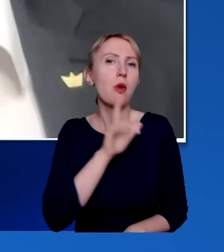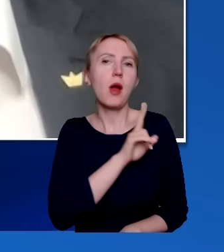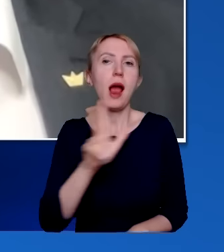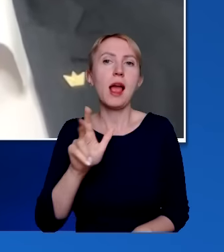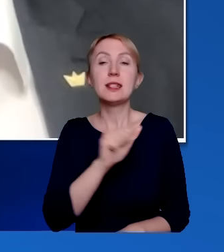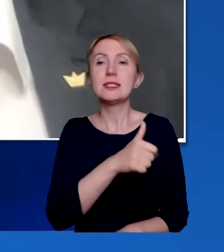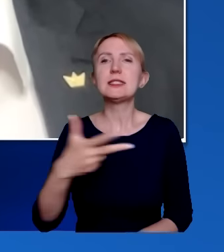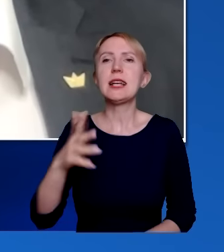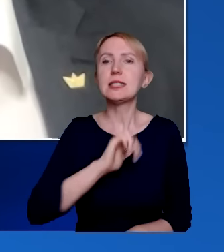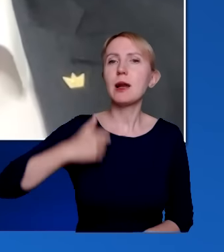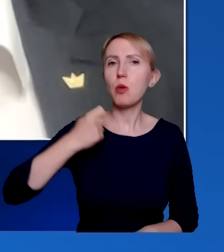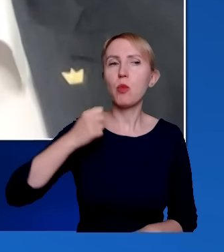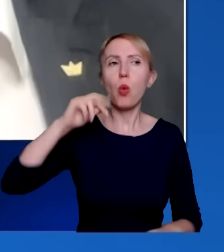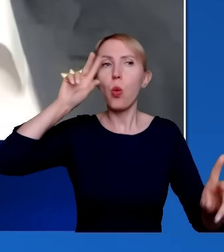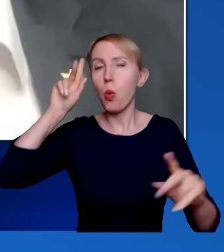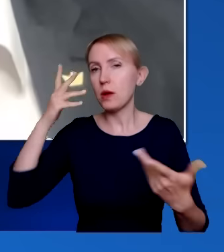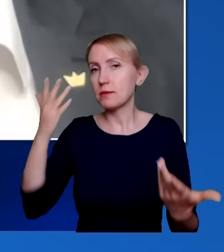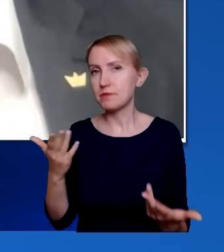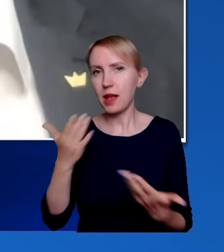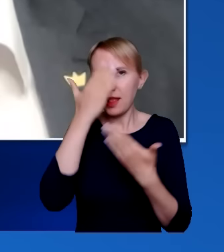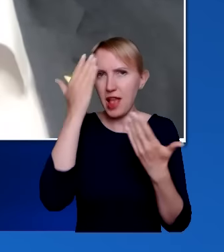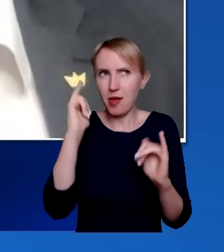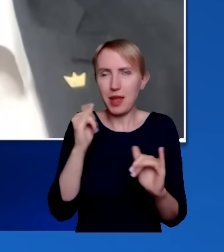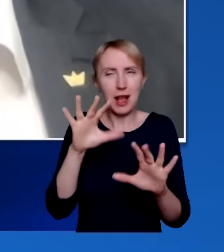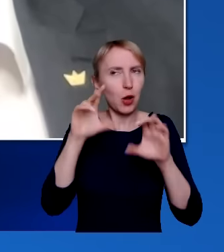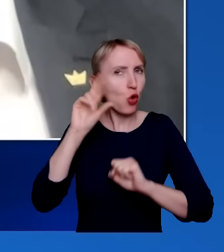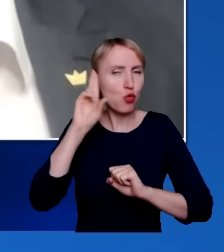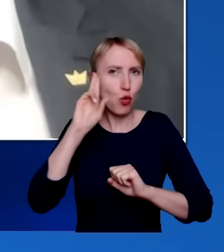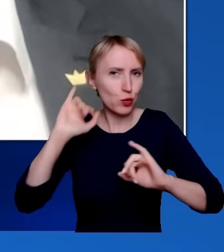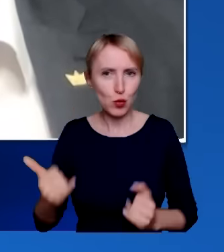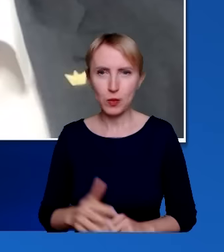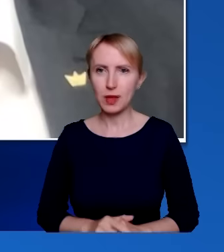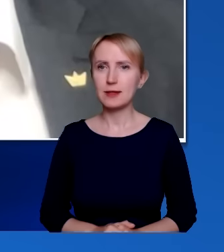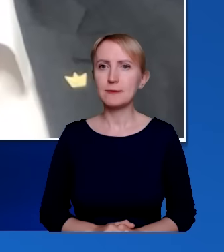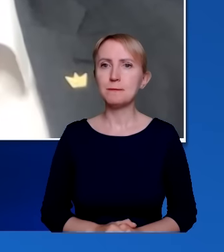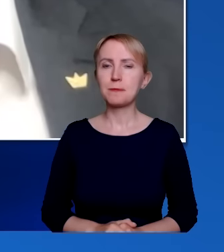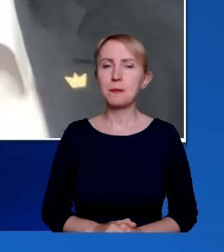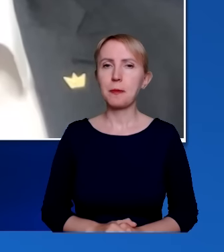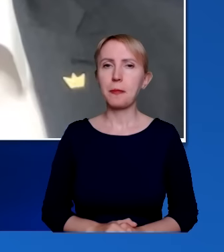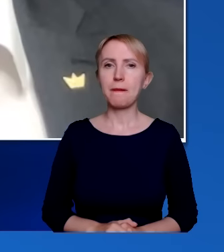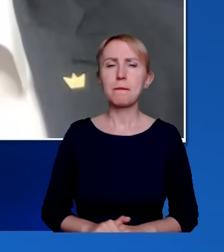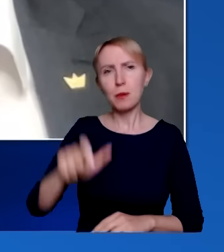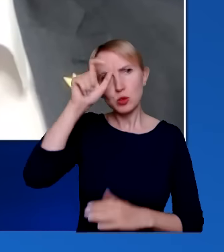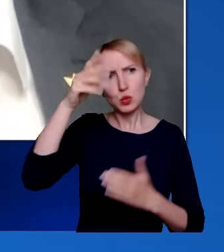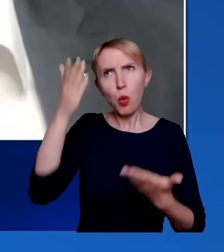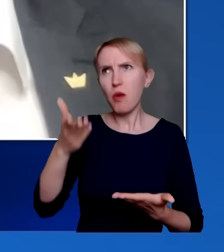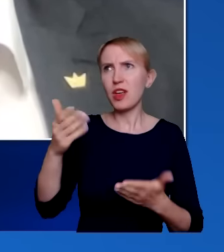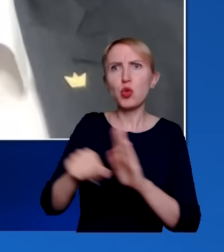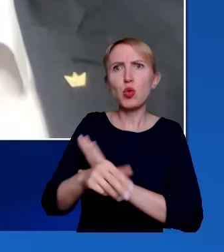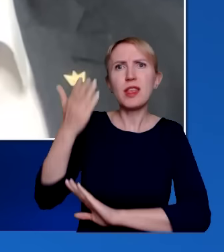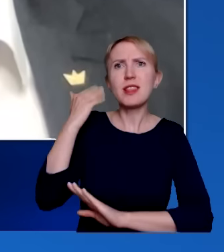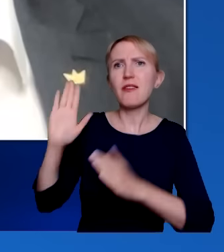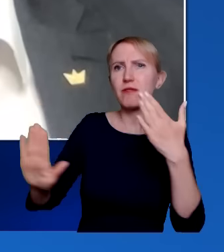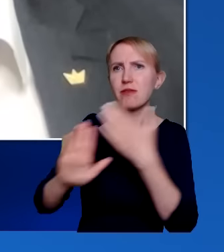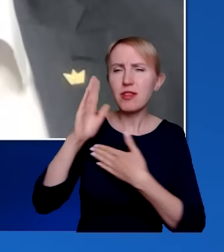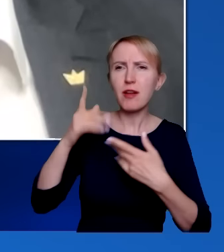samobójców kojarzy nie wiem W zasadzie jak te słowa interpretować bo to no człowiek jeszcze do niedawna pełnił ważne funkcje publiczne